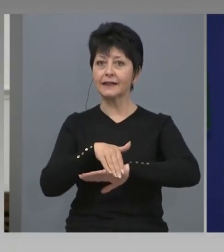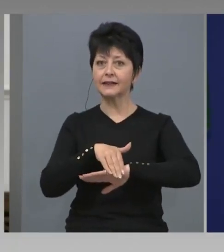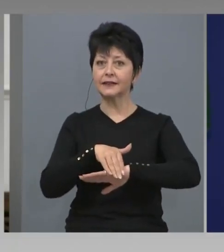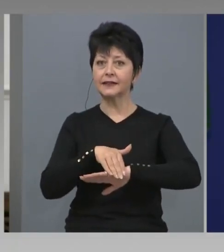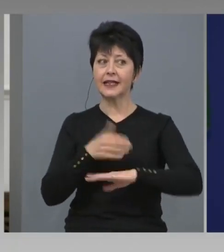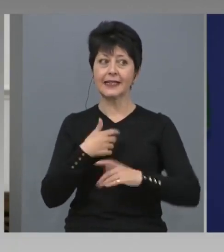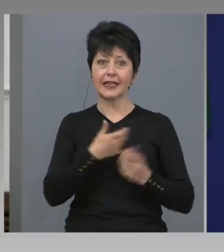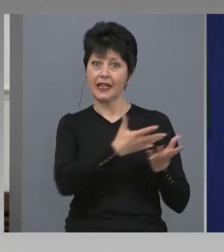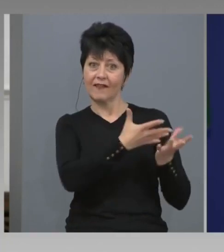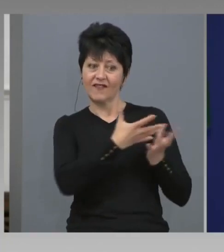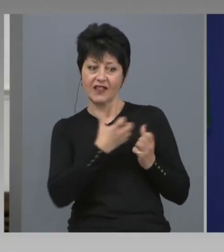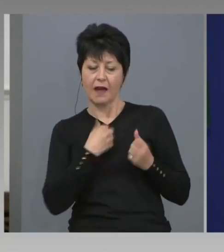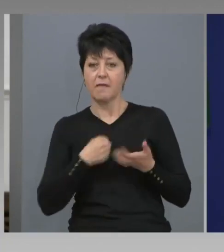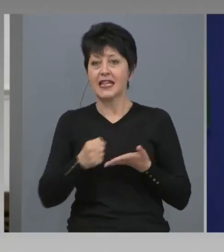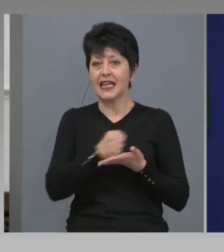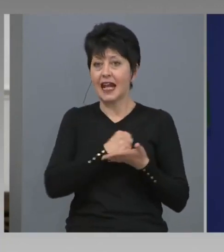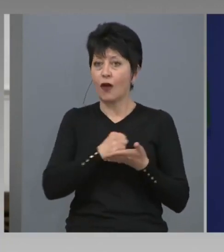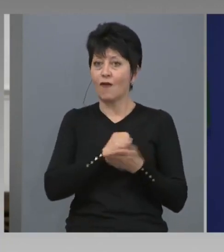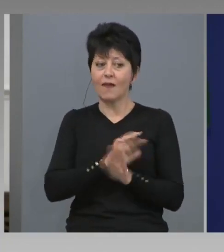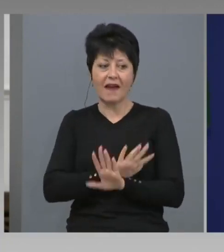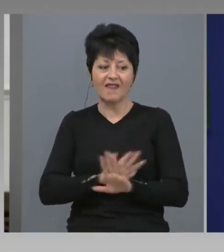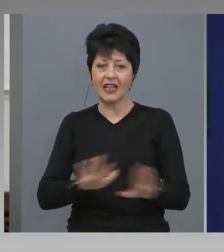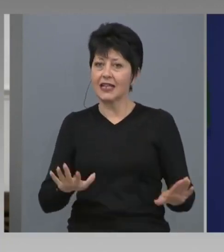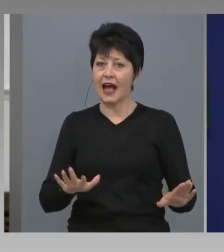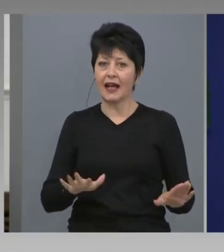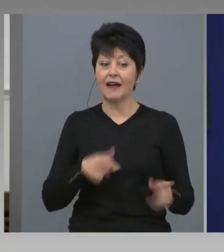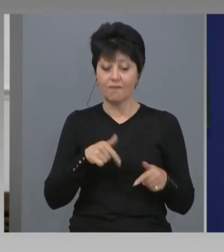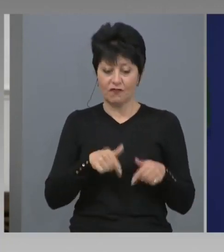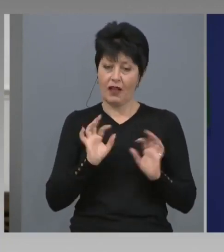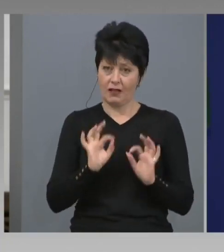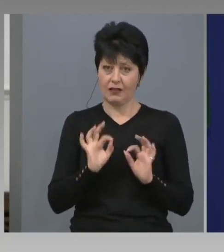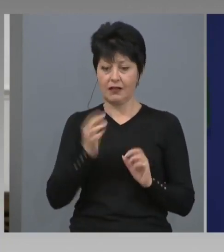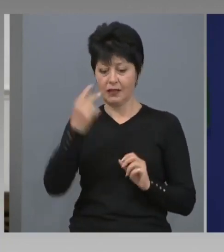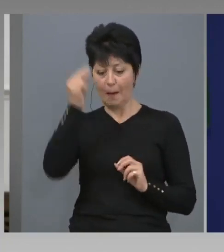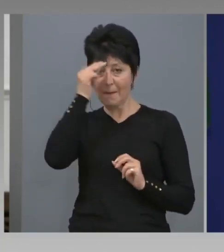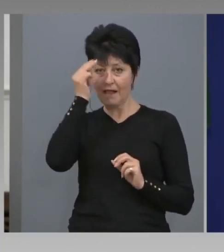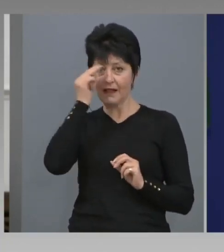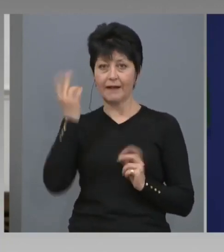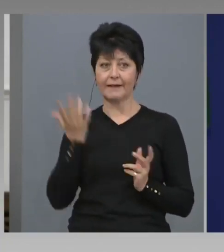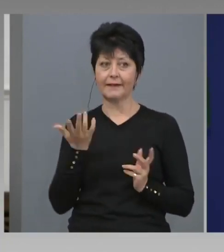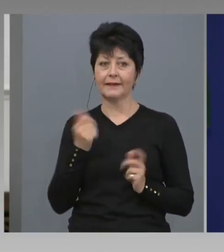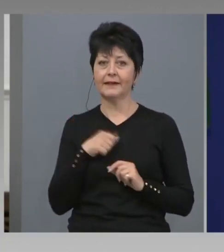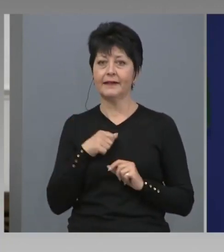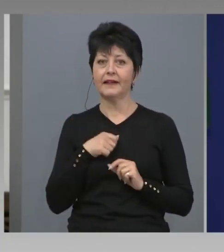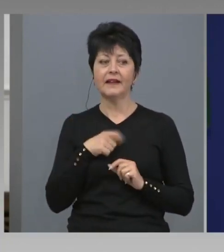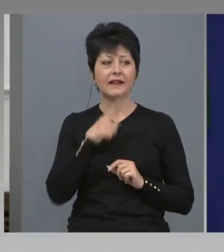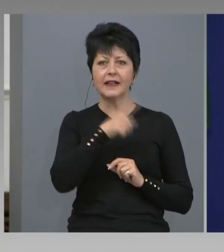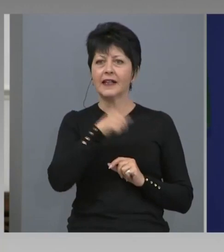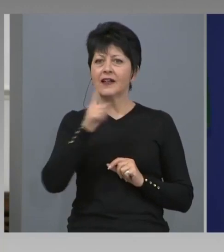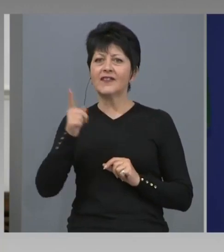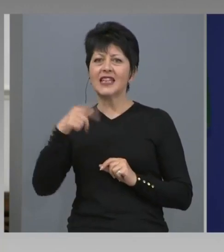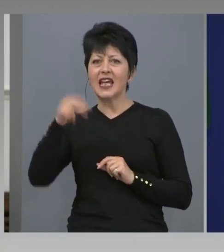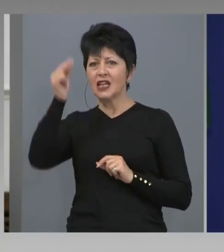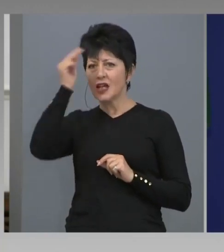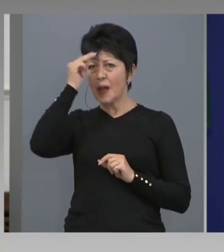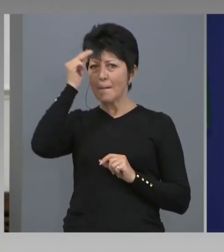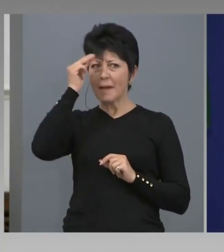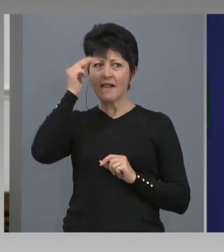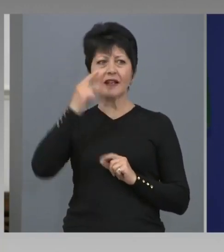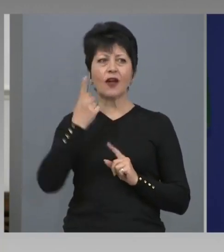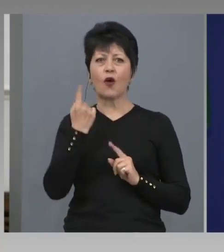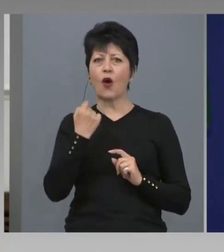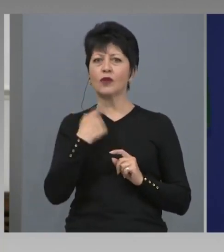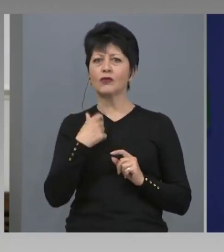българи. И затова всеки българин, който сме могли, включително и полетите от